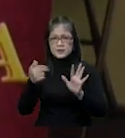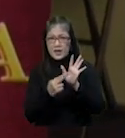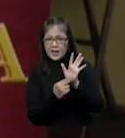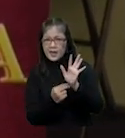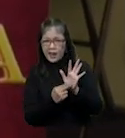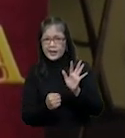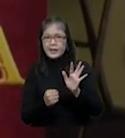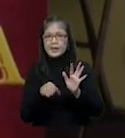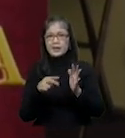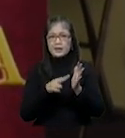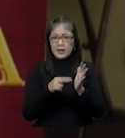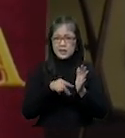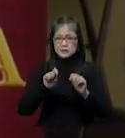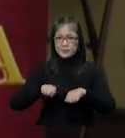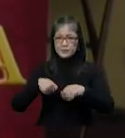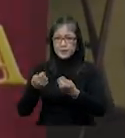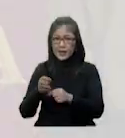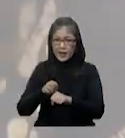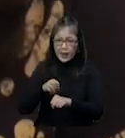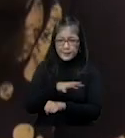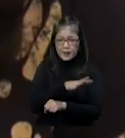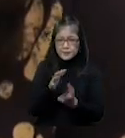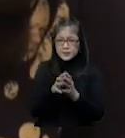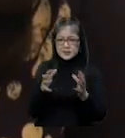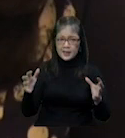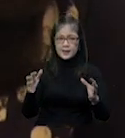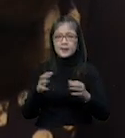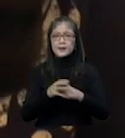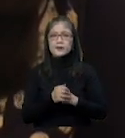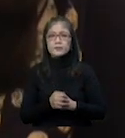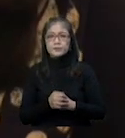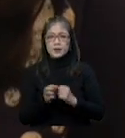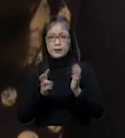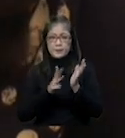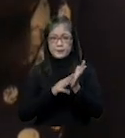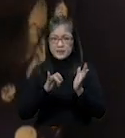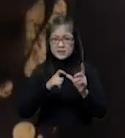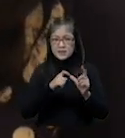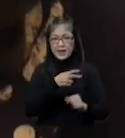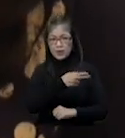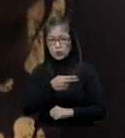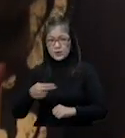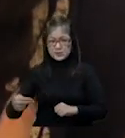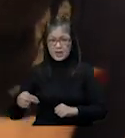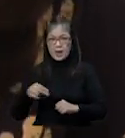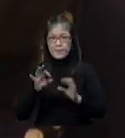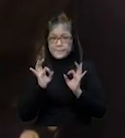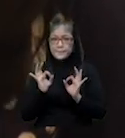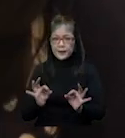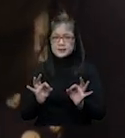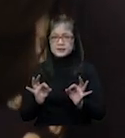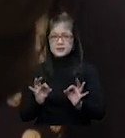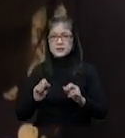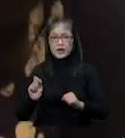saya dapat memberikan dampak yang lebih besar. Value dan Miss Indonesia sejalan dengan misi saya tersebut, dan juga saya merasa terpanggil